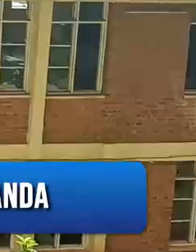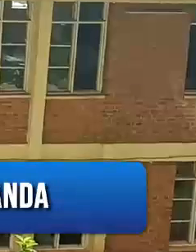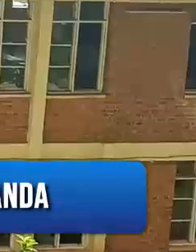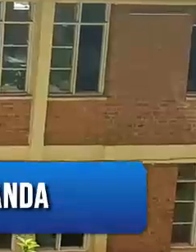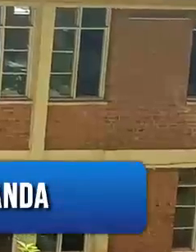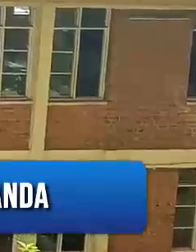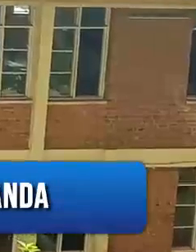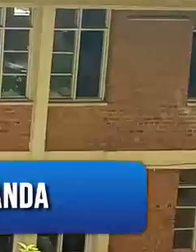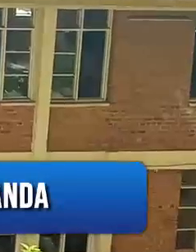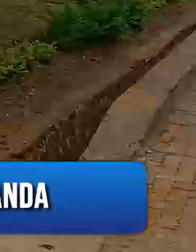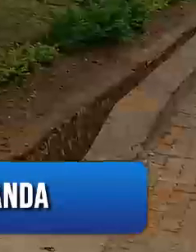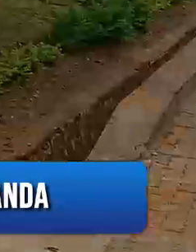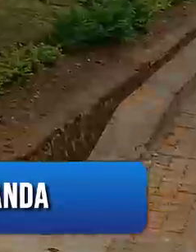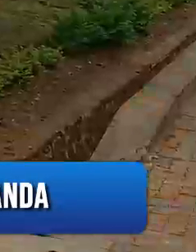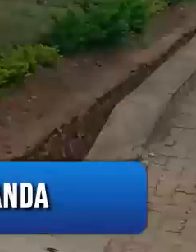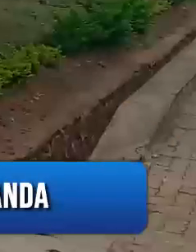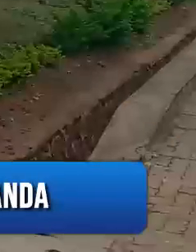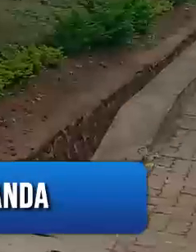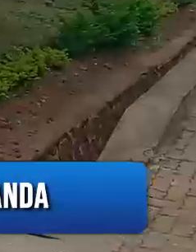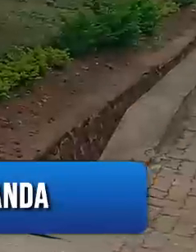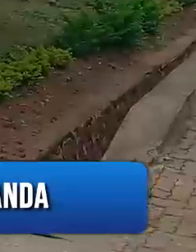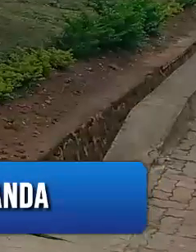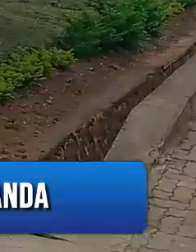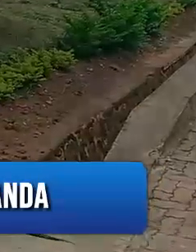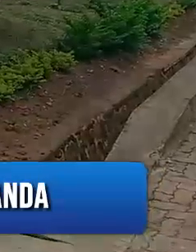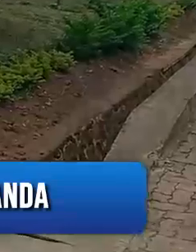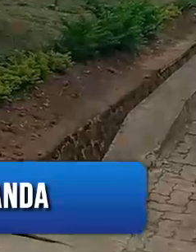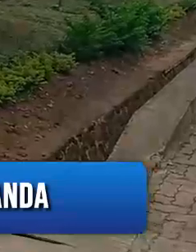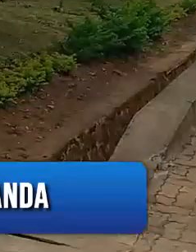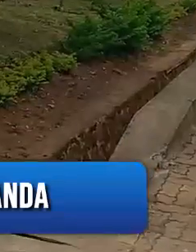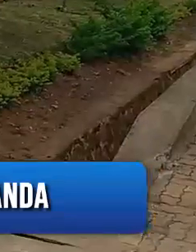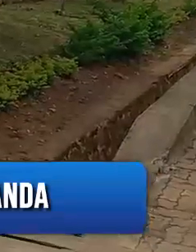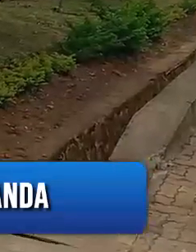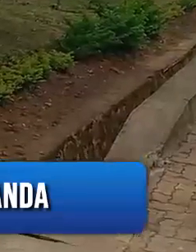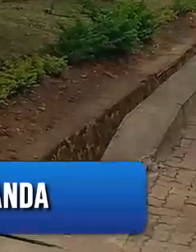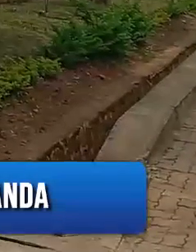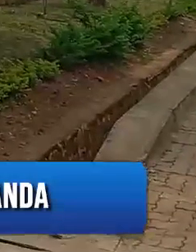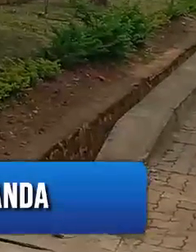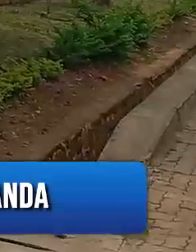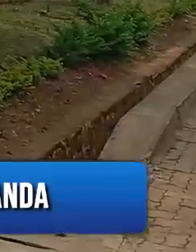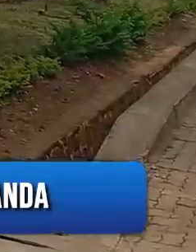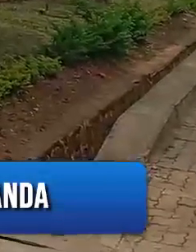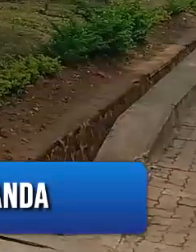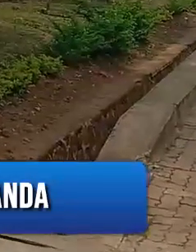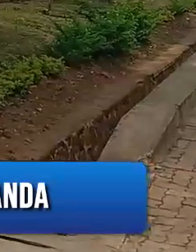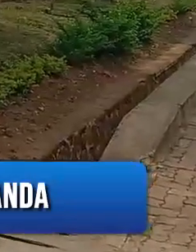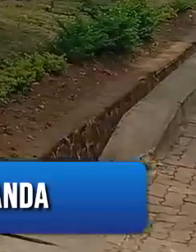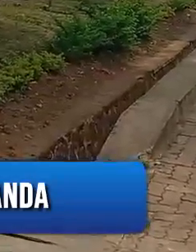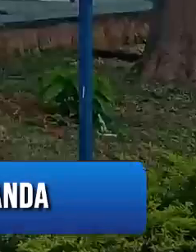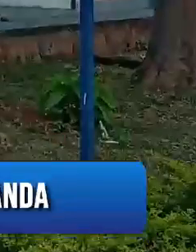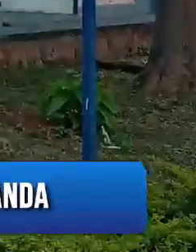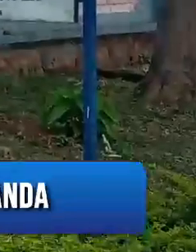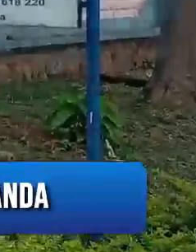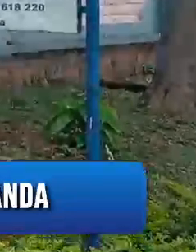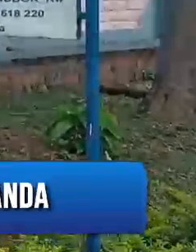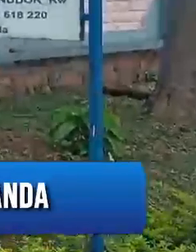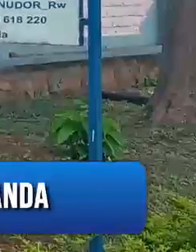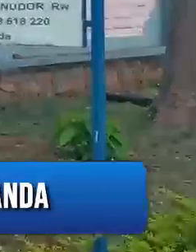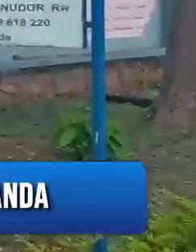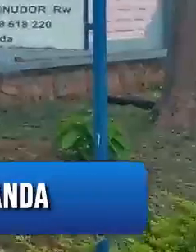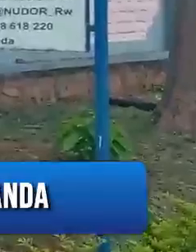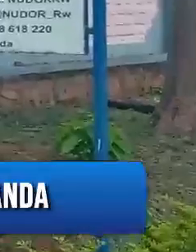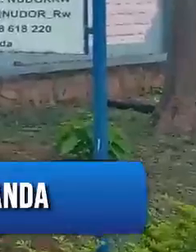kugira ngo tubone uko twicara neza. Twagira Imana Eugene umukozi w'Ihuriro Nyarwanda ry'abantu bafite ubumuga Nidor mu magambo ahinnye y'Icyongereza yabwiye BTN